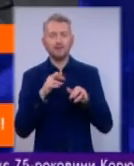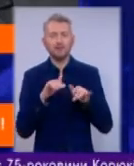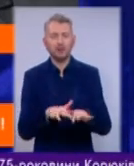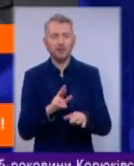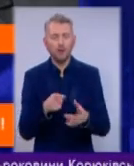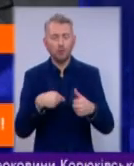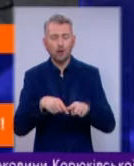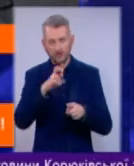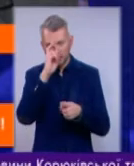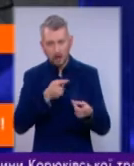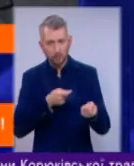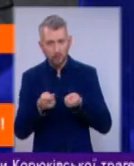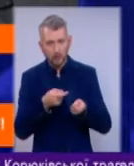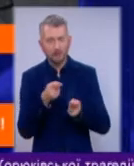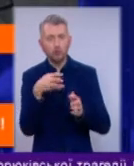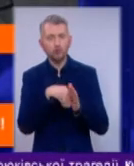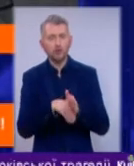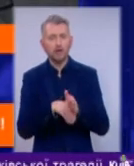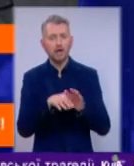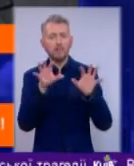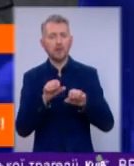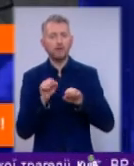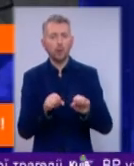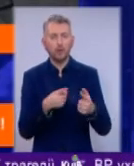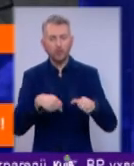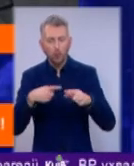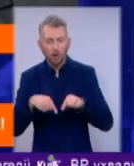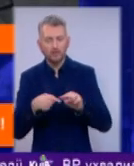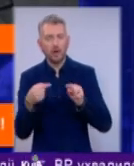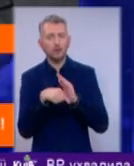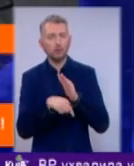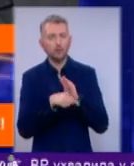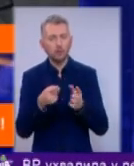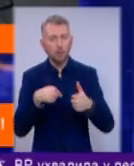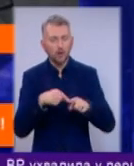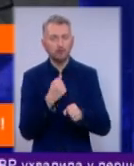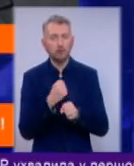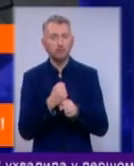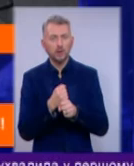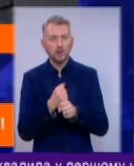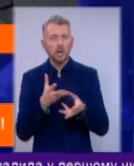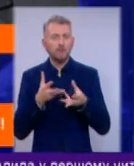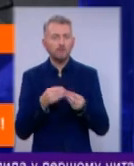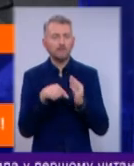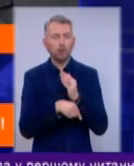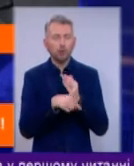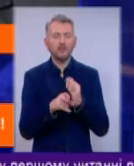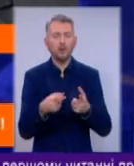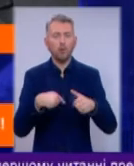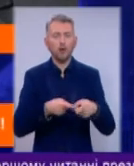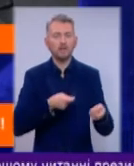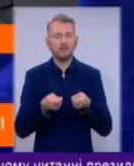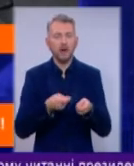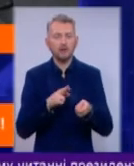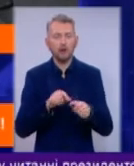органів державної влади і в тому числі правоохоронних органів і антикорупційних органів зробити вплив корупції на органи влади